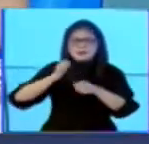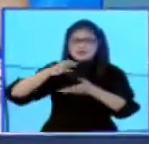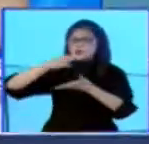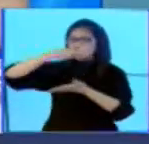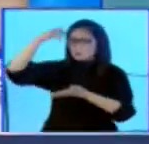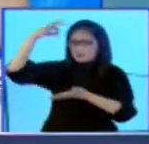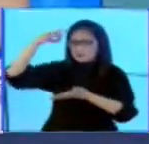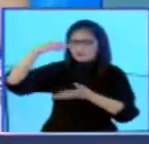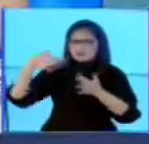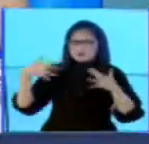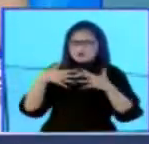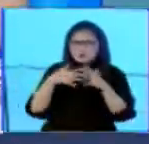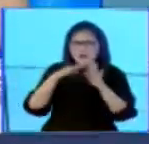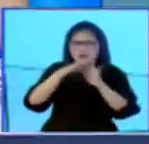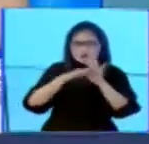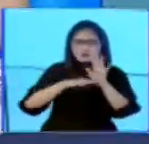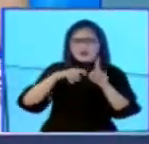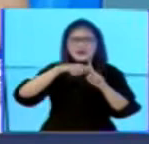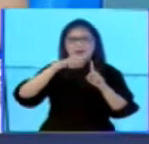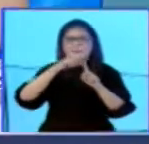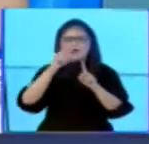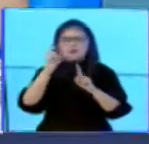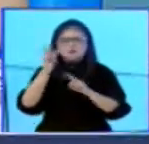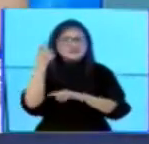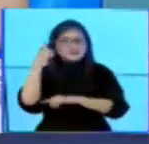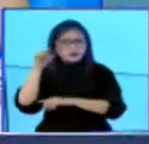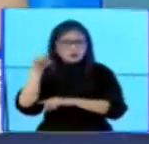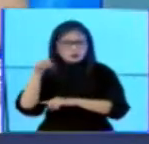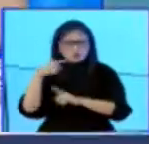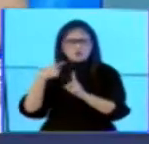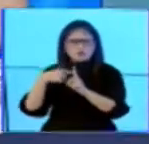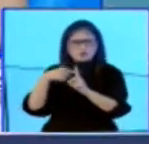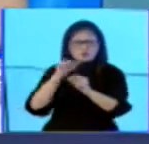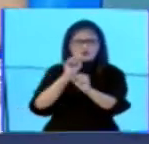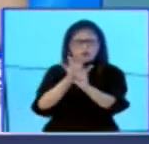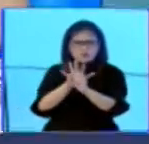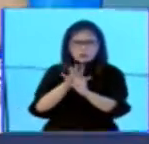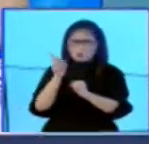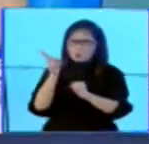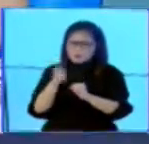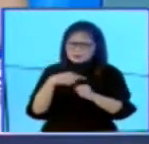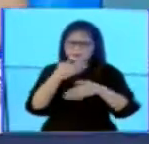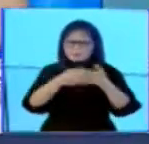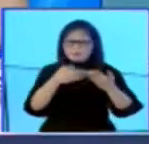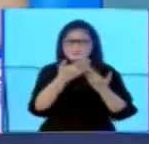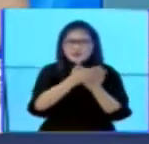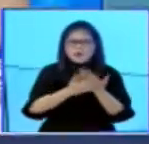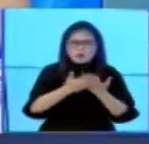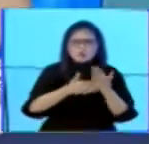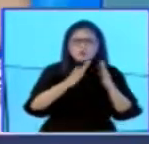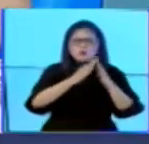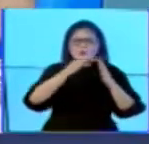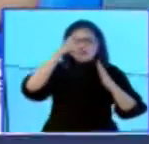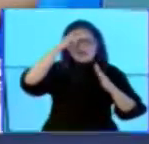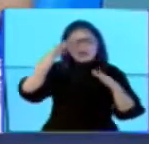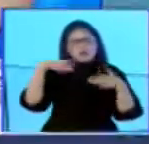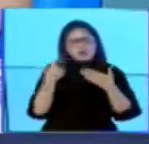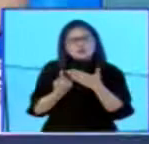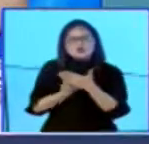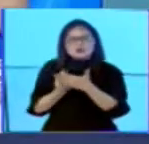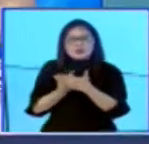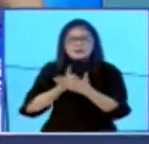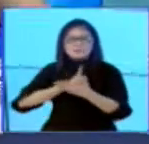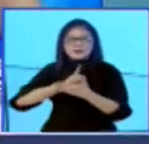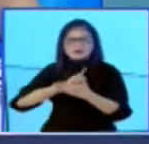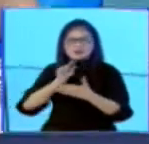hasil uji swab. Sesuai aturan KPU, bakal calon yang dinyatakan positif COVID-19 diwajibkan menjalani perawatan di rumah sakit atau